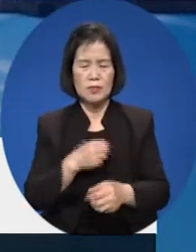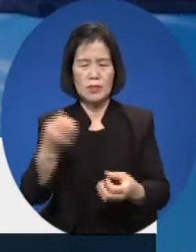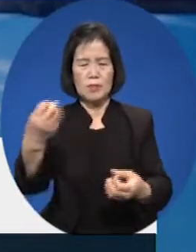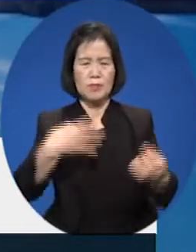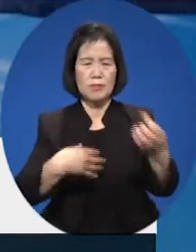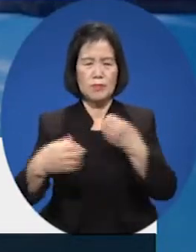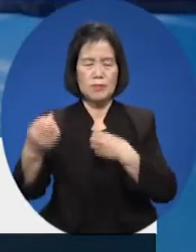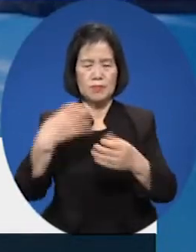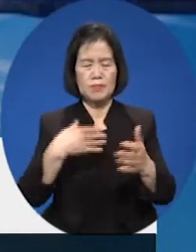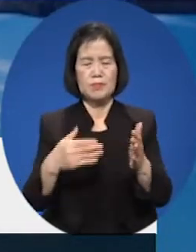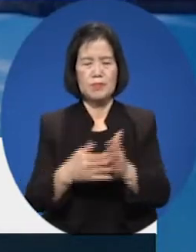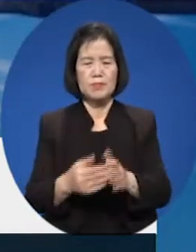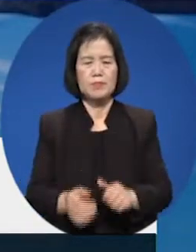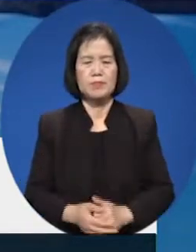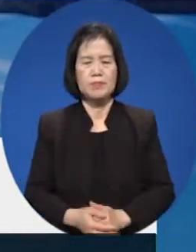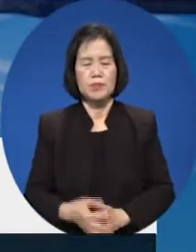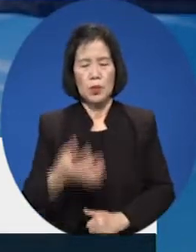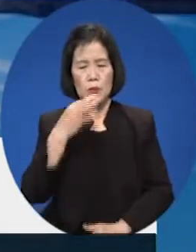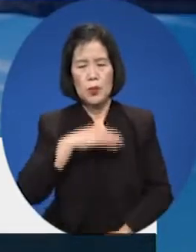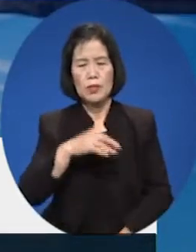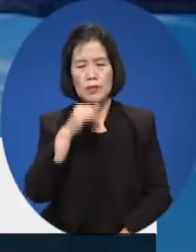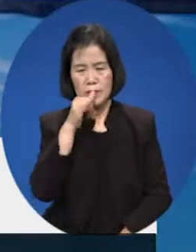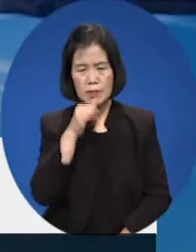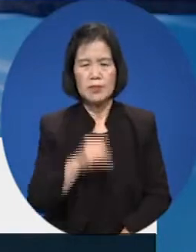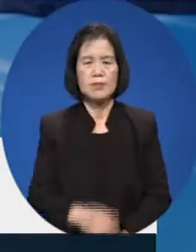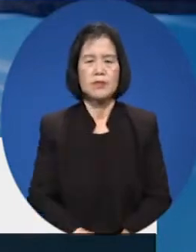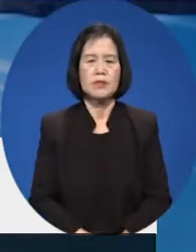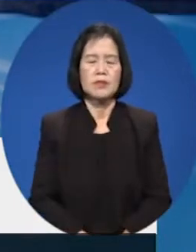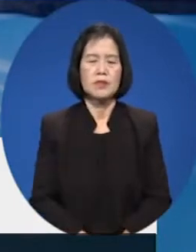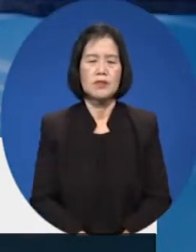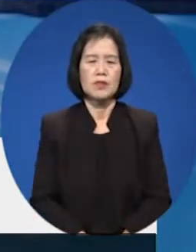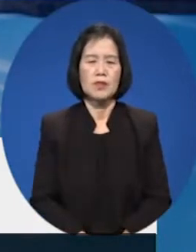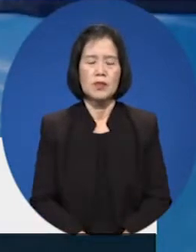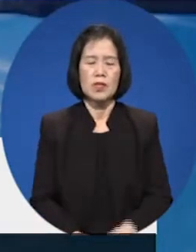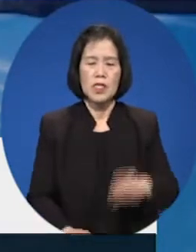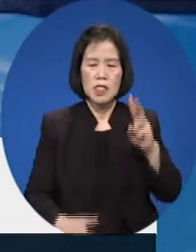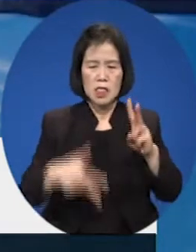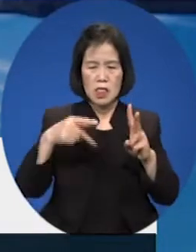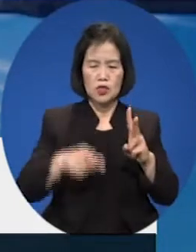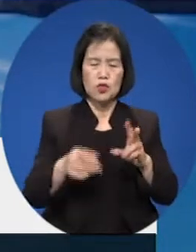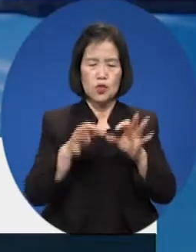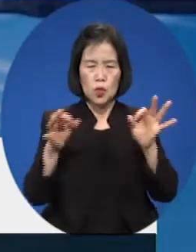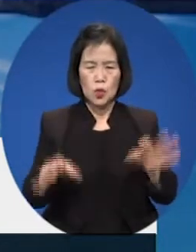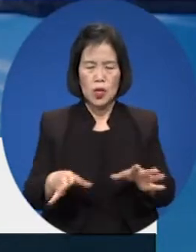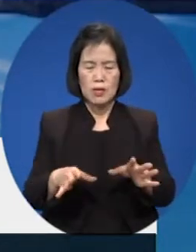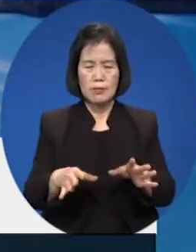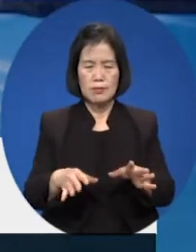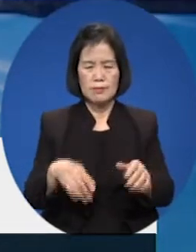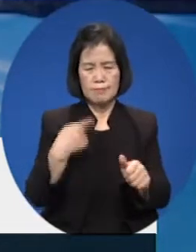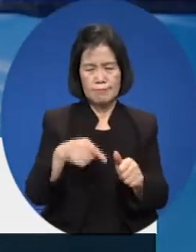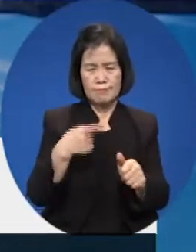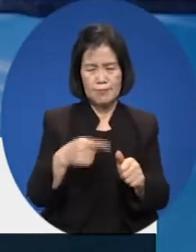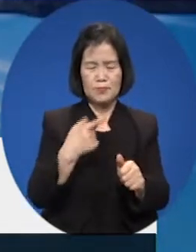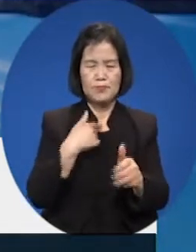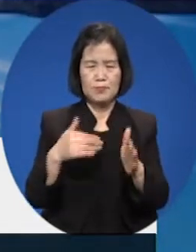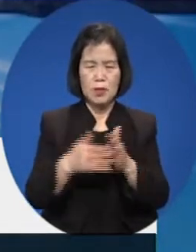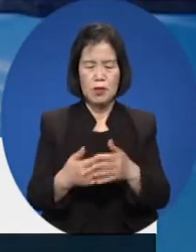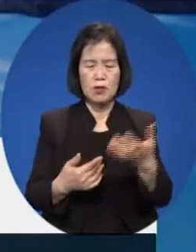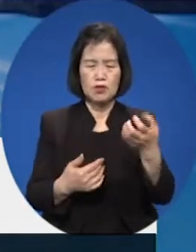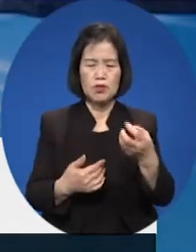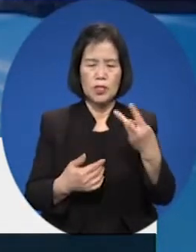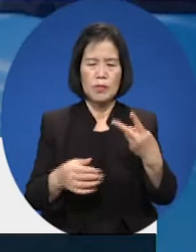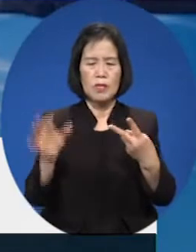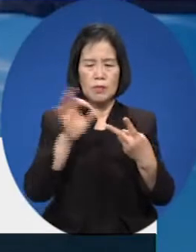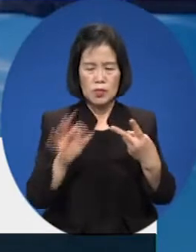말씀이 있어서 굉장히 보람이 있었고요. 저희가 한 2주 기간 동안에 실시했는데